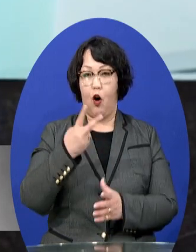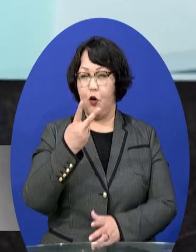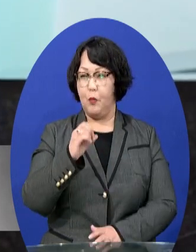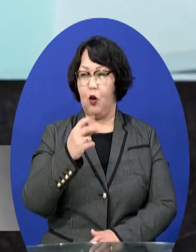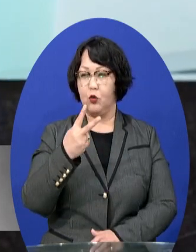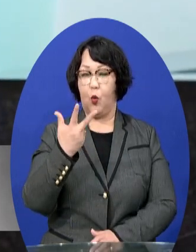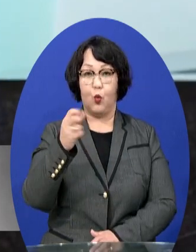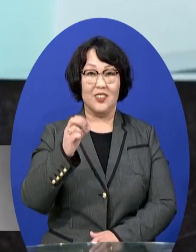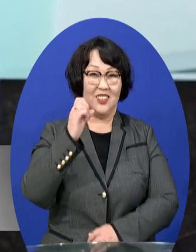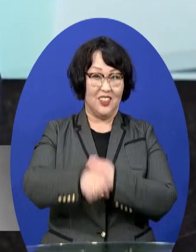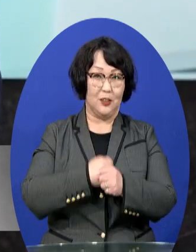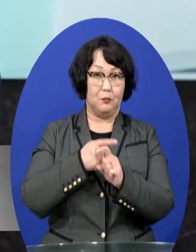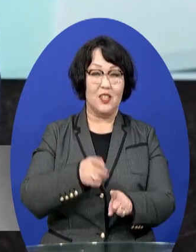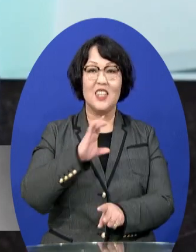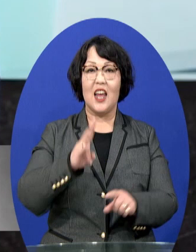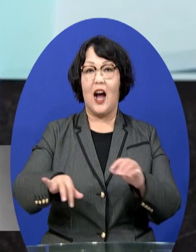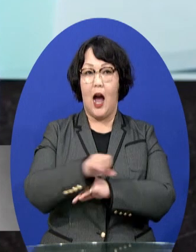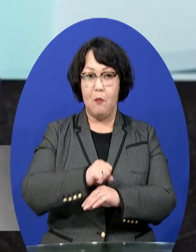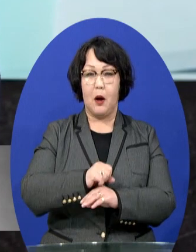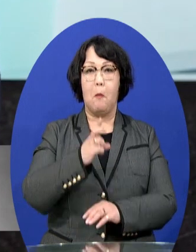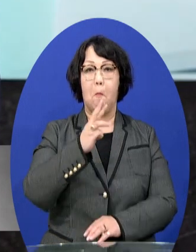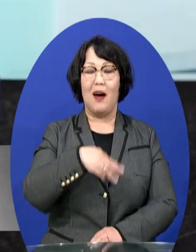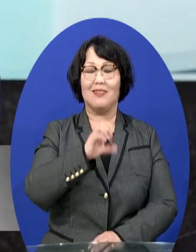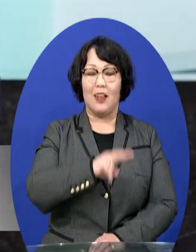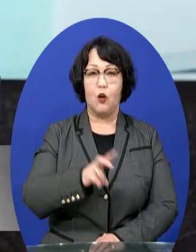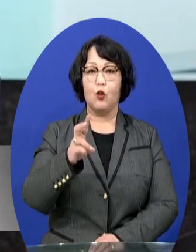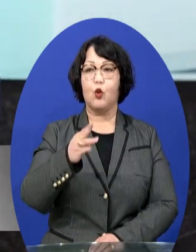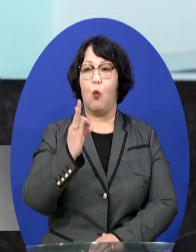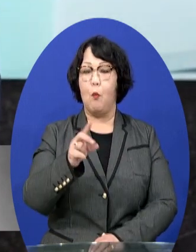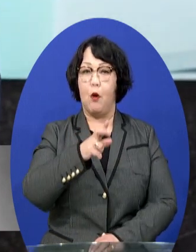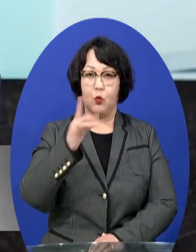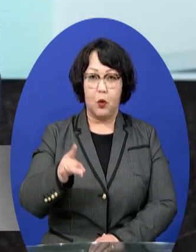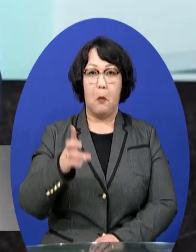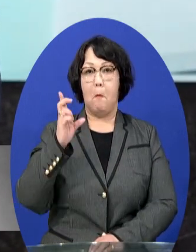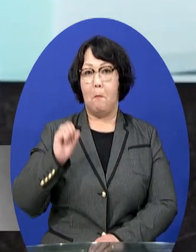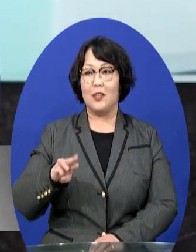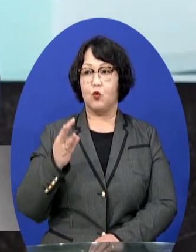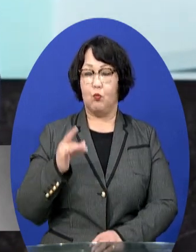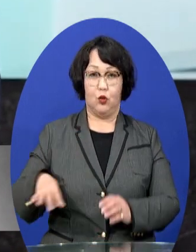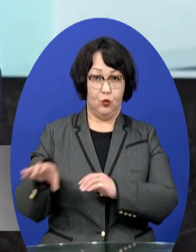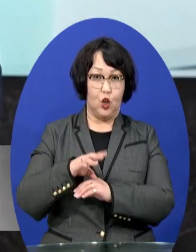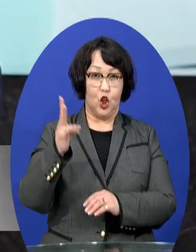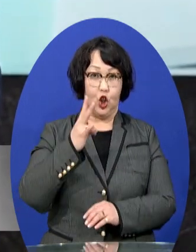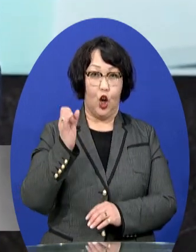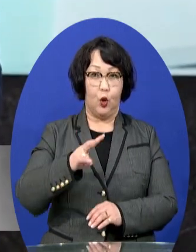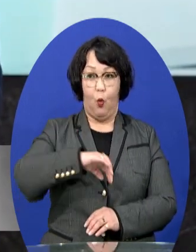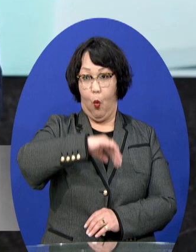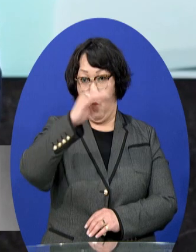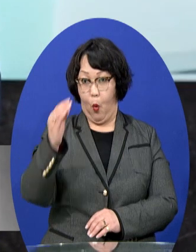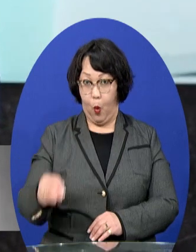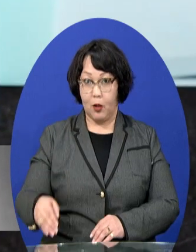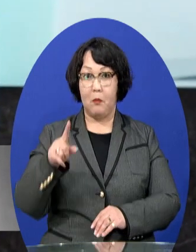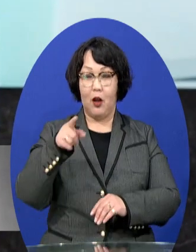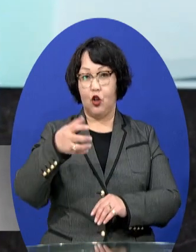тохиолдуулан Сэлэнгэ аймгийн Мандал, Төв аймгийн Борноор, Батсүмбэр сумын нутагт дэвсгэрт орших ноён уулыг төрийн дахлагтай